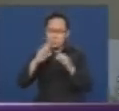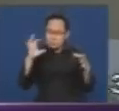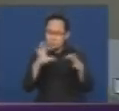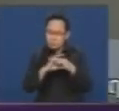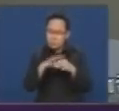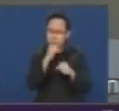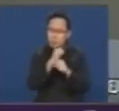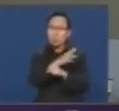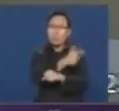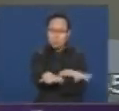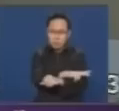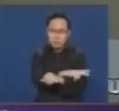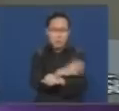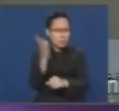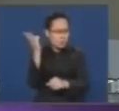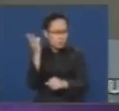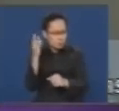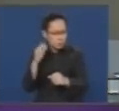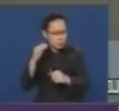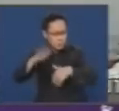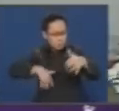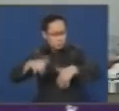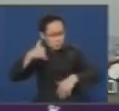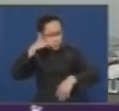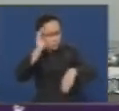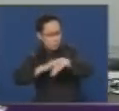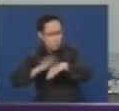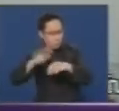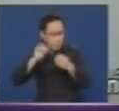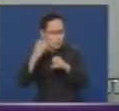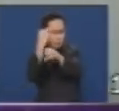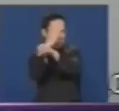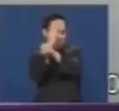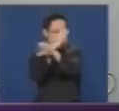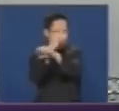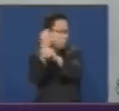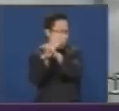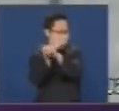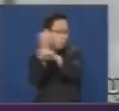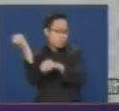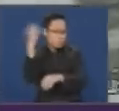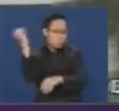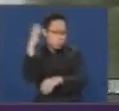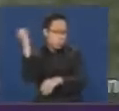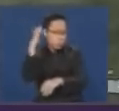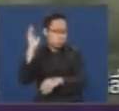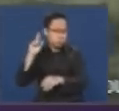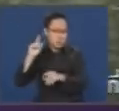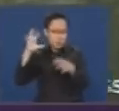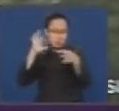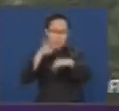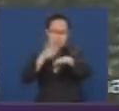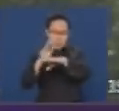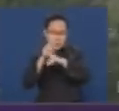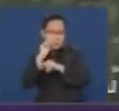ต่างๆที่เกี่ยวข้องในจังหวัดภูเก็ตได้รับแจ้งจากประชาชนว่ามีเสียงสัญญาณดังขึ้นที่บริเวณหอเตือนภัยของจังหวัดภูเก็ต